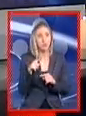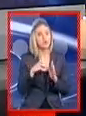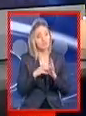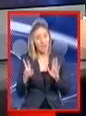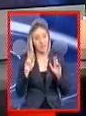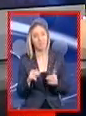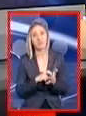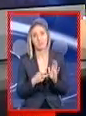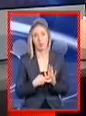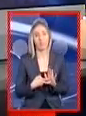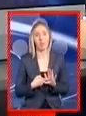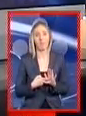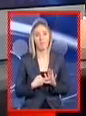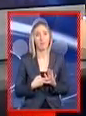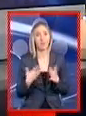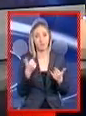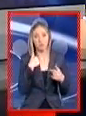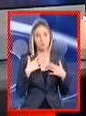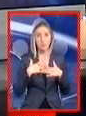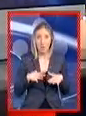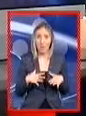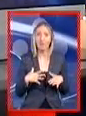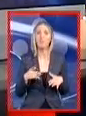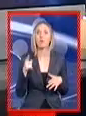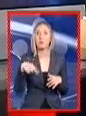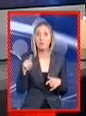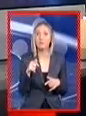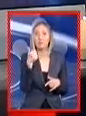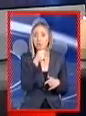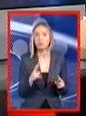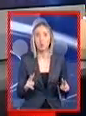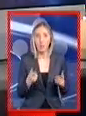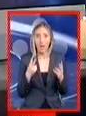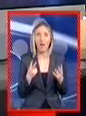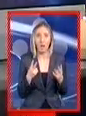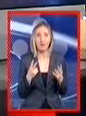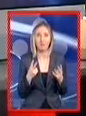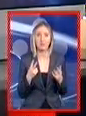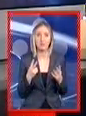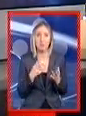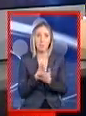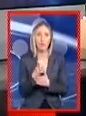imati ulice. Ono što mi želimo je da im pomognemo da što lakše prebrode ovu krizu.